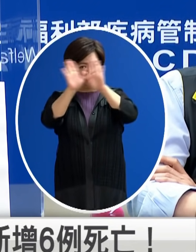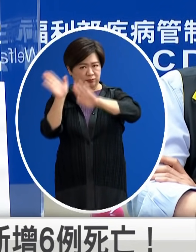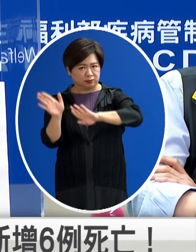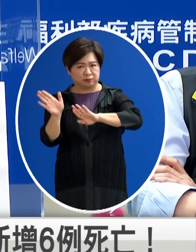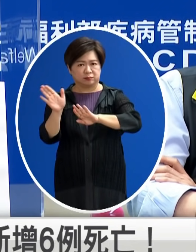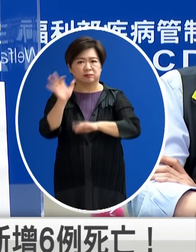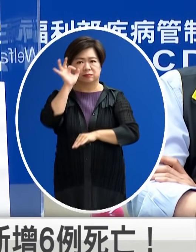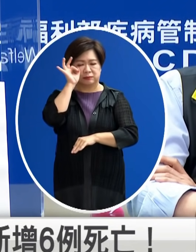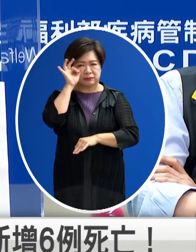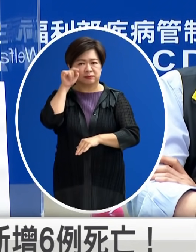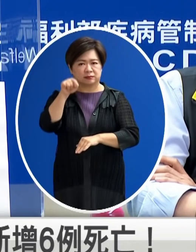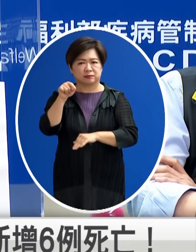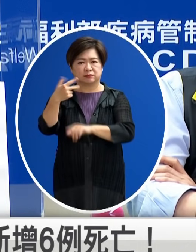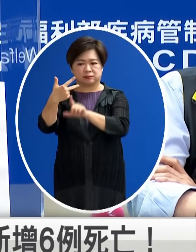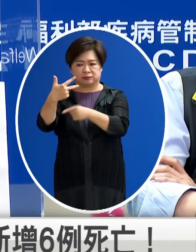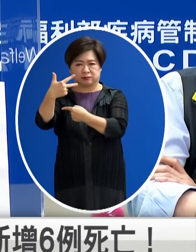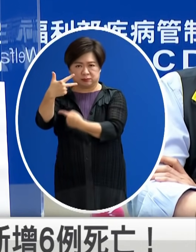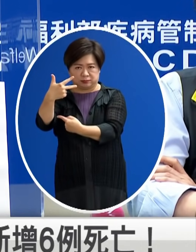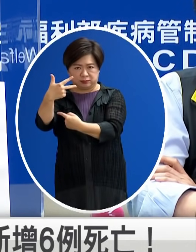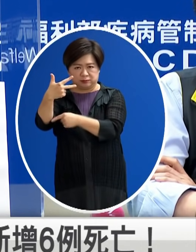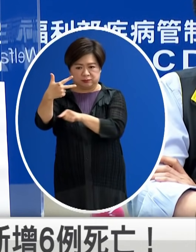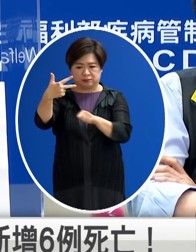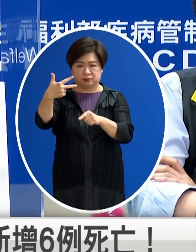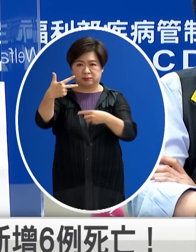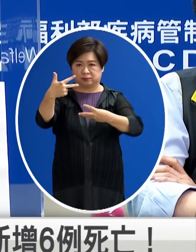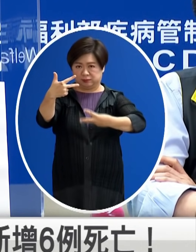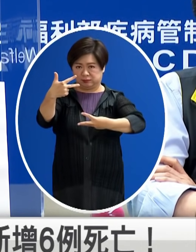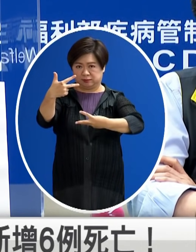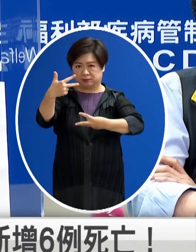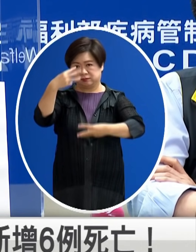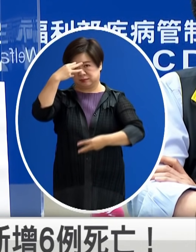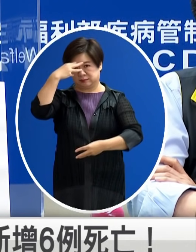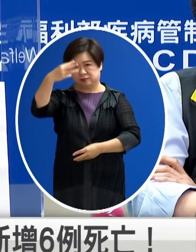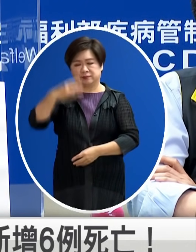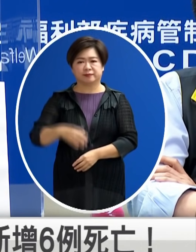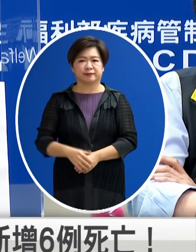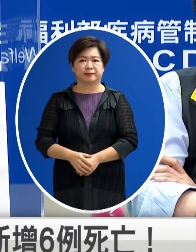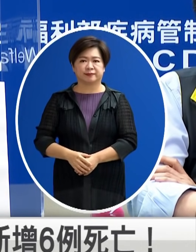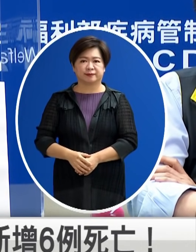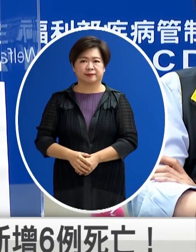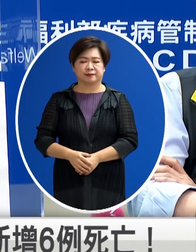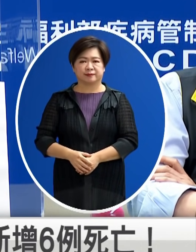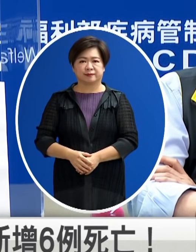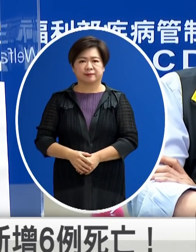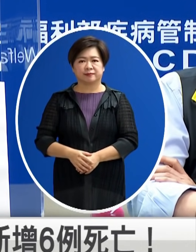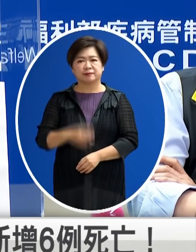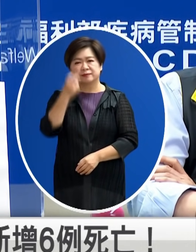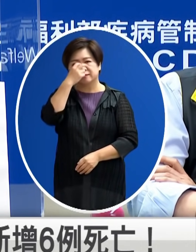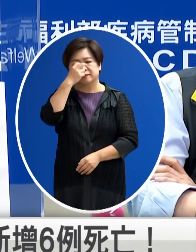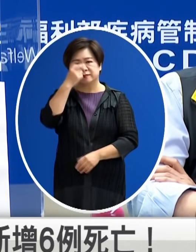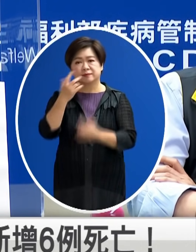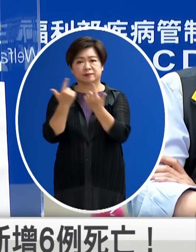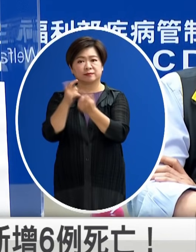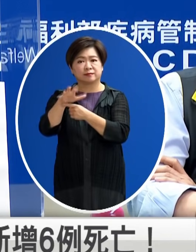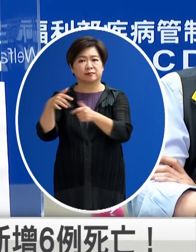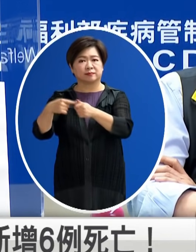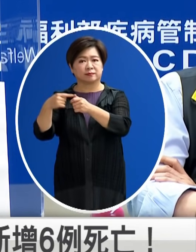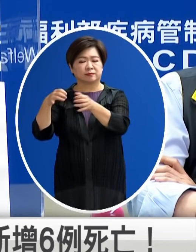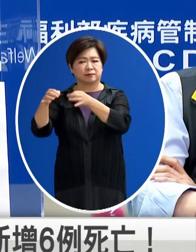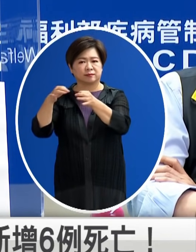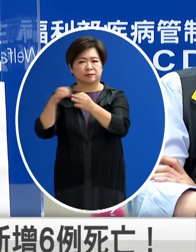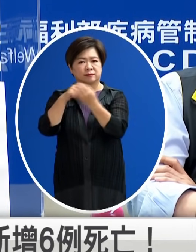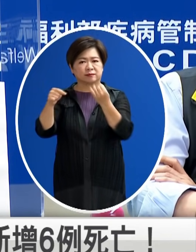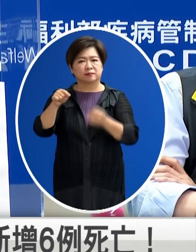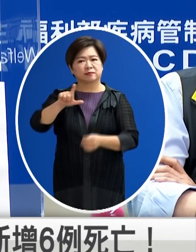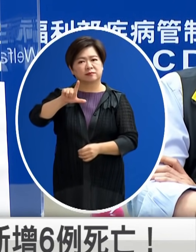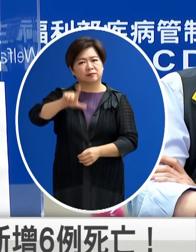在7月1号到7月3号的时候哈，那采检在北荣一市哈，采检的